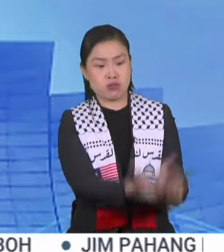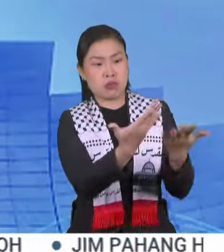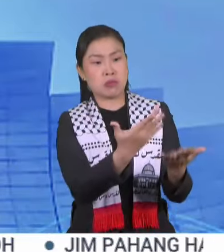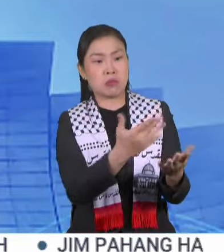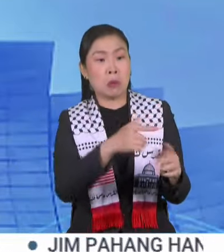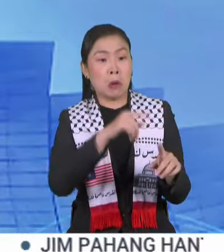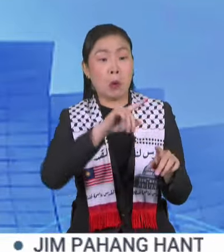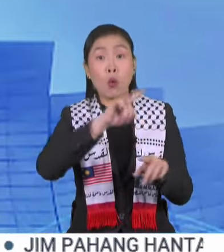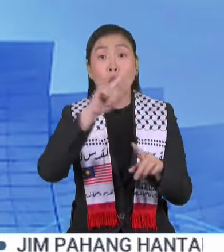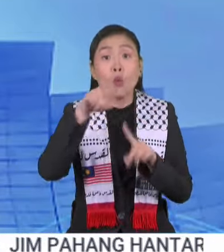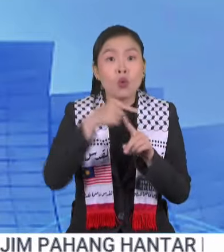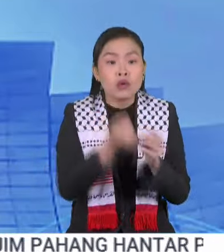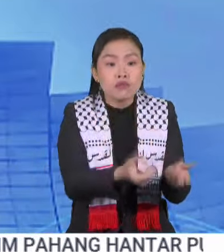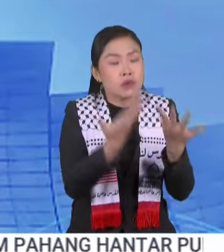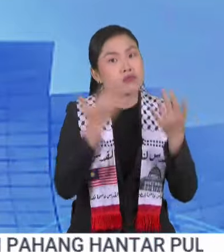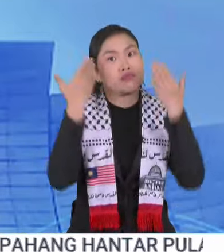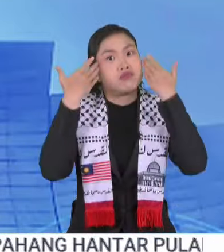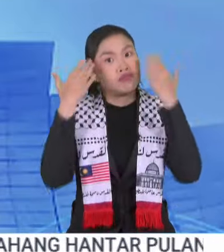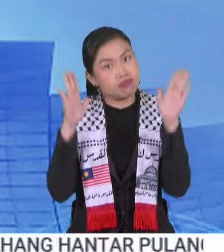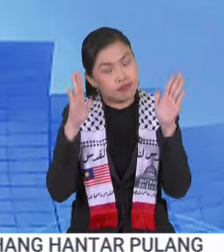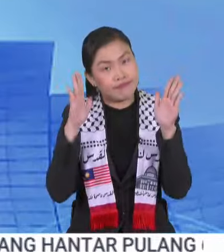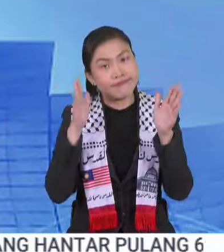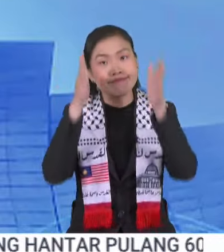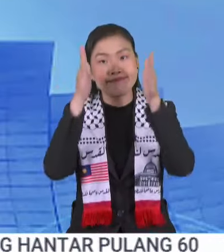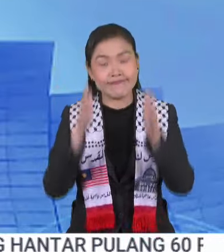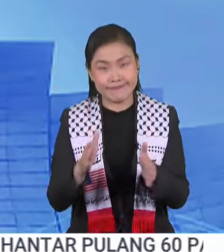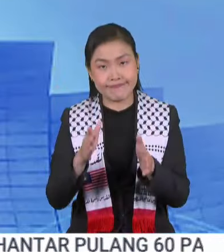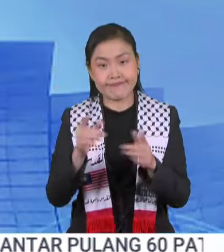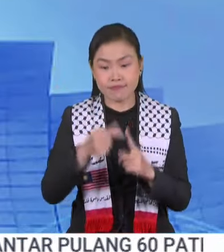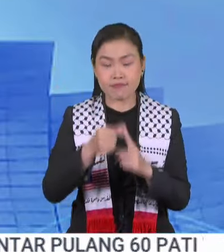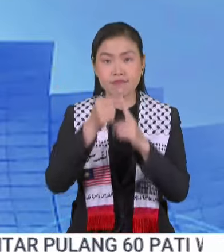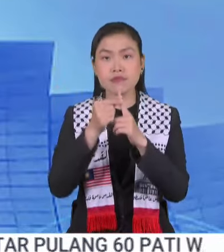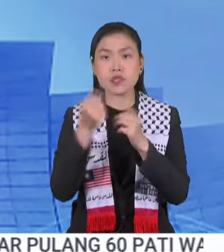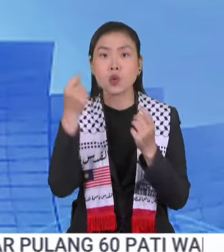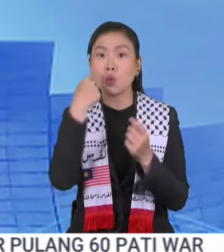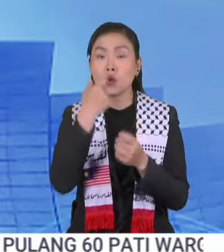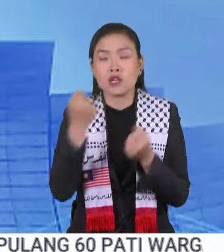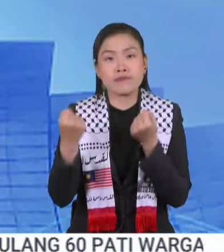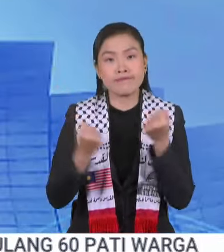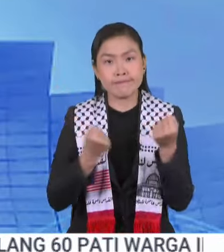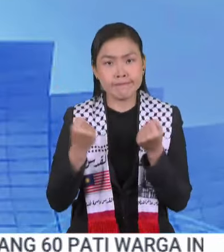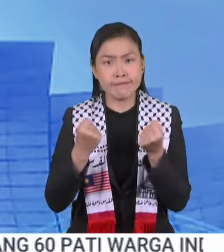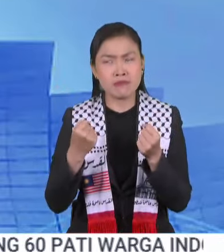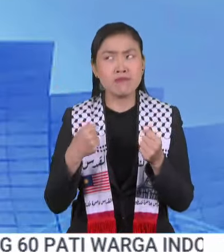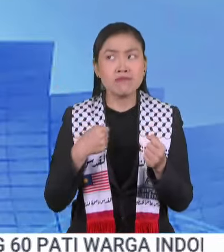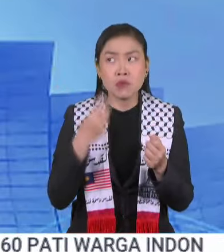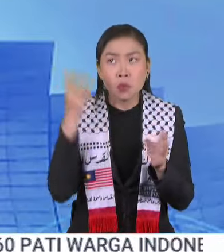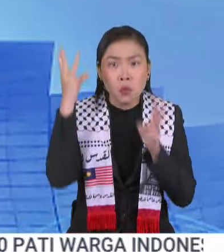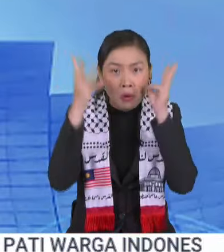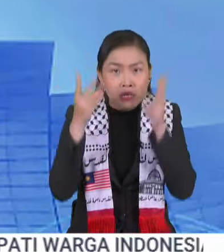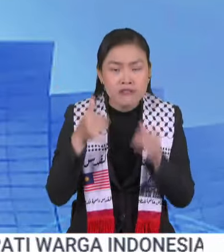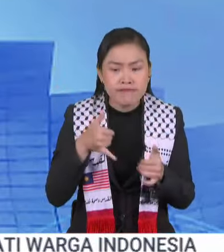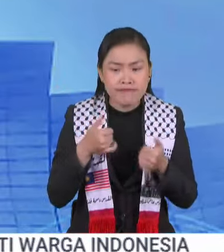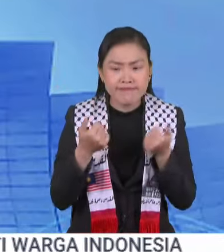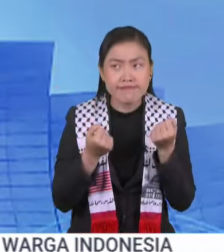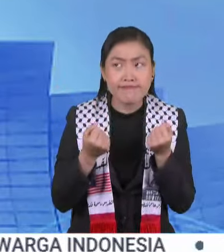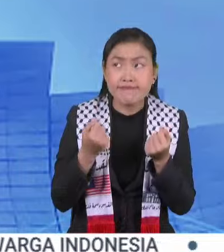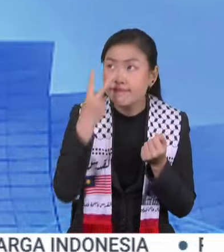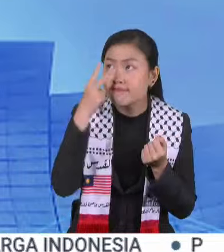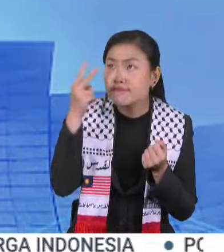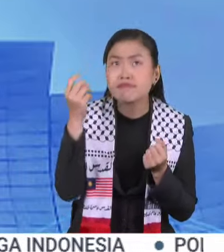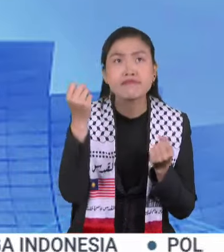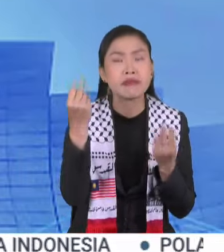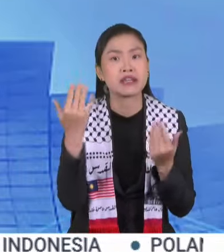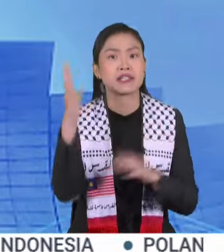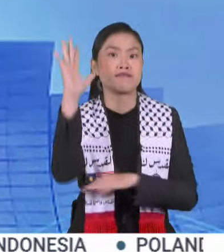akan meletup pada bila-bila masa. Orang ramai, terutamanya pengguna jalan raya, pasti bimbang apabila lalu di jalan